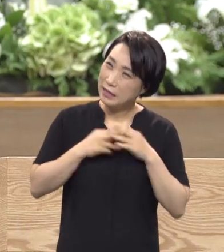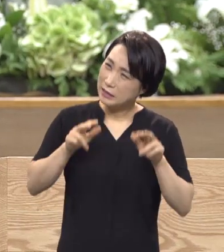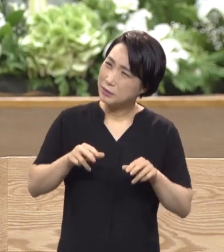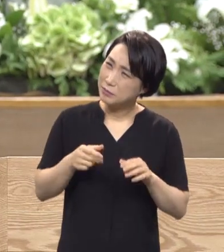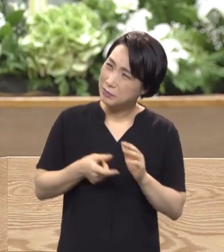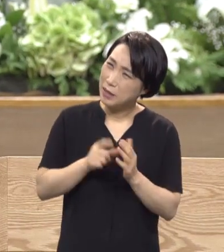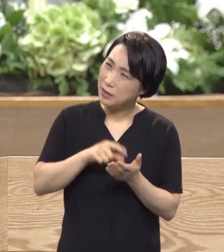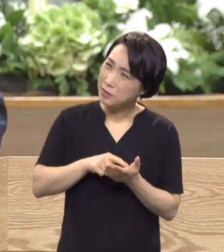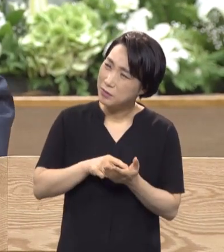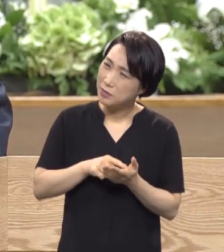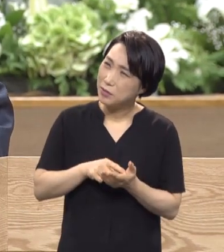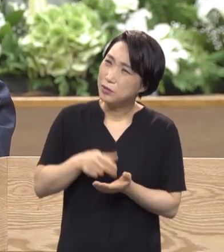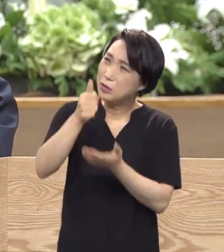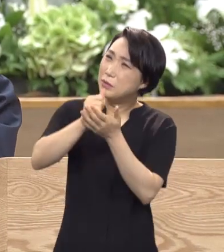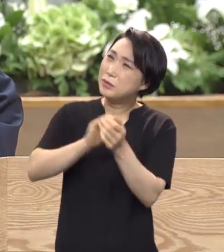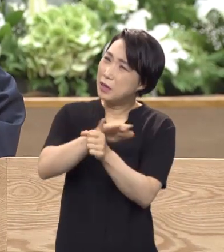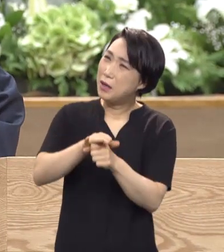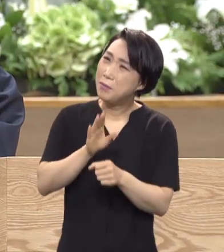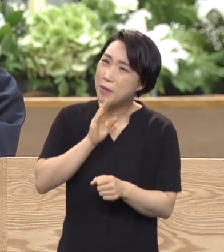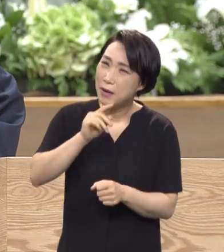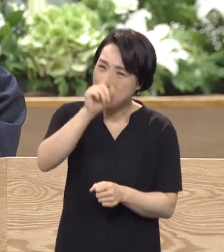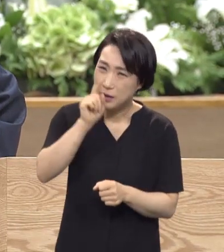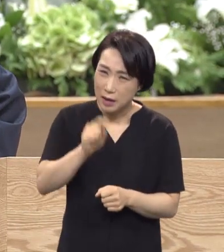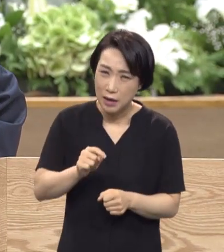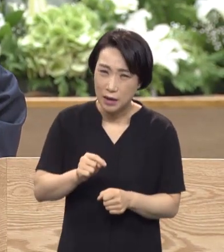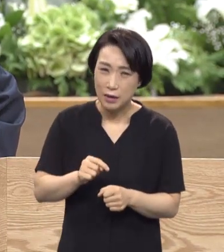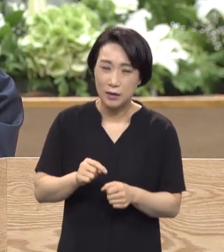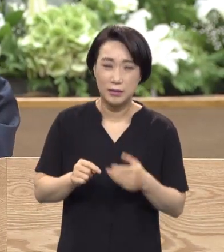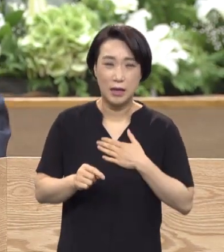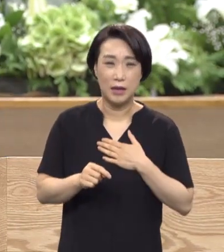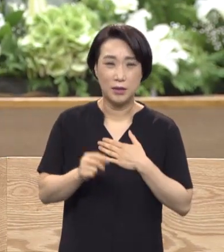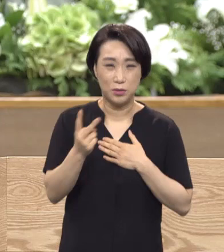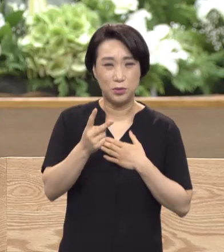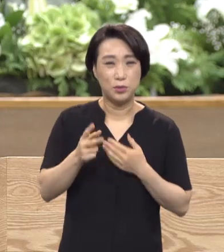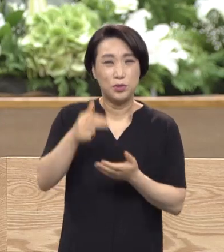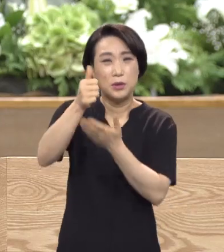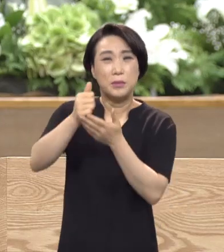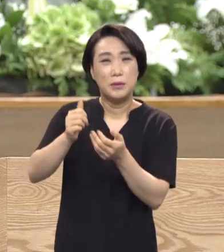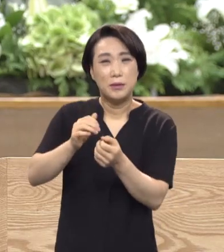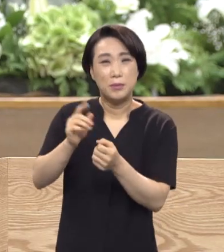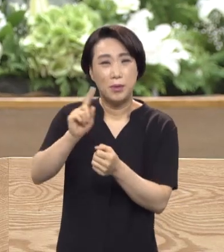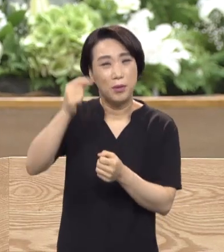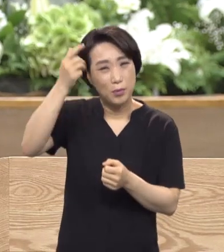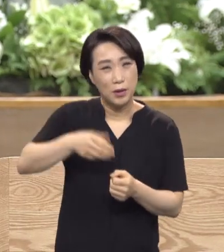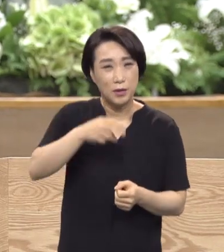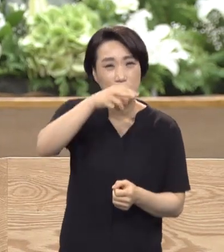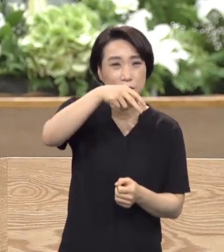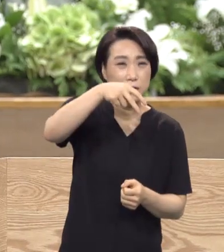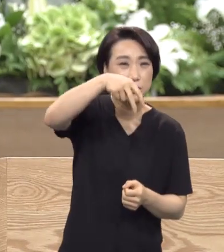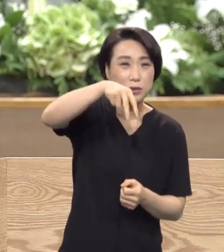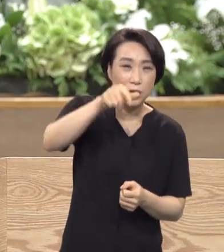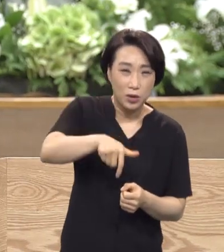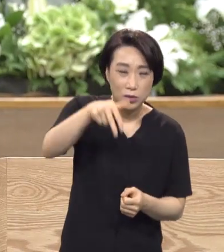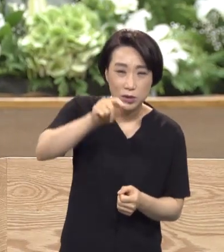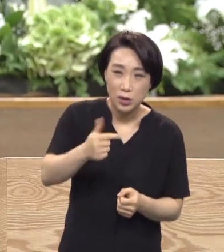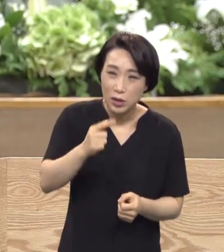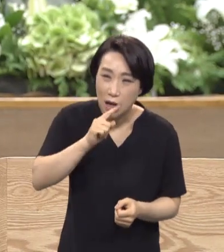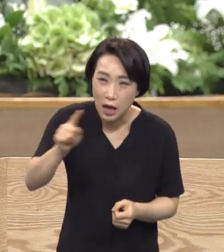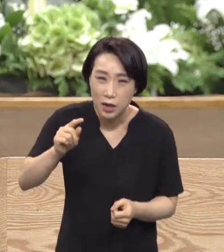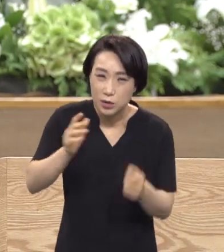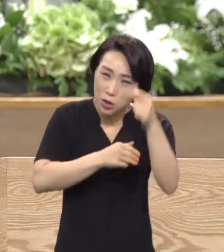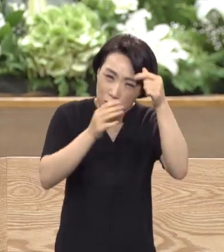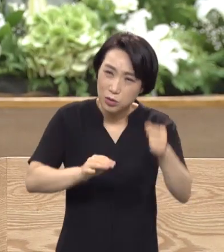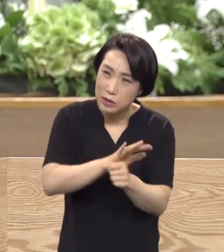맞은가? 석전아 성도들 사랑하냐? 예, 사랑합니다. 근데